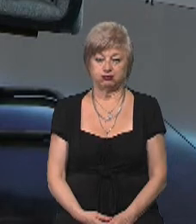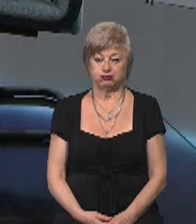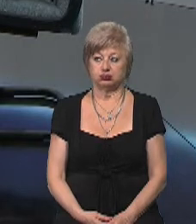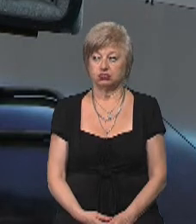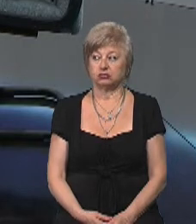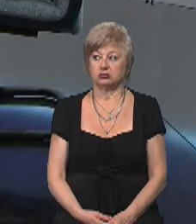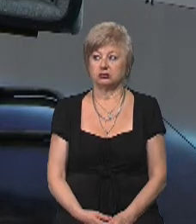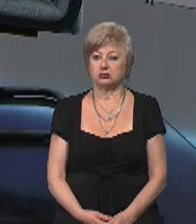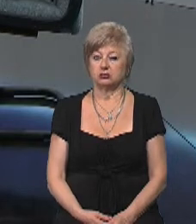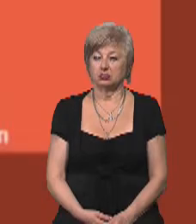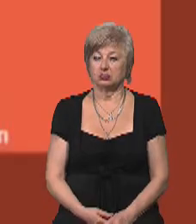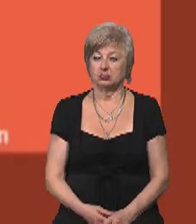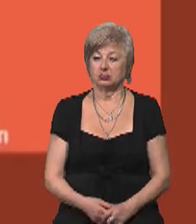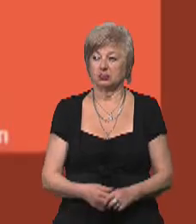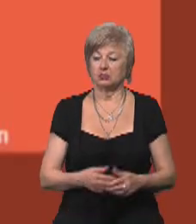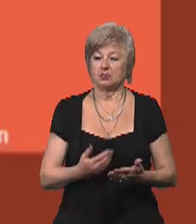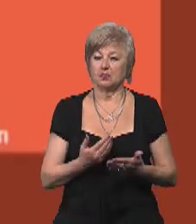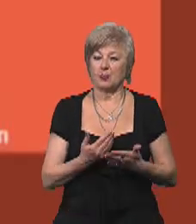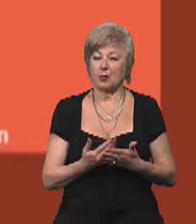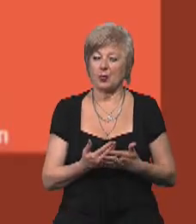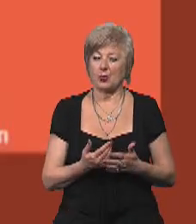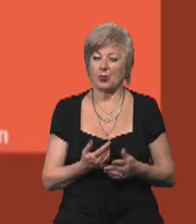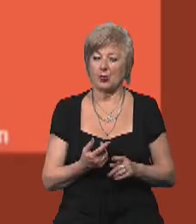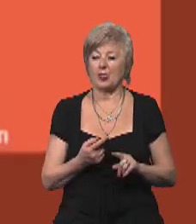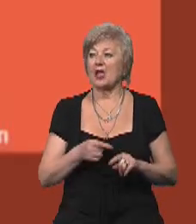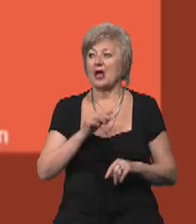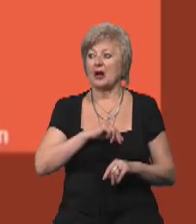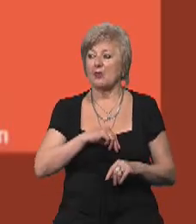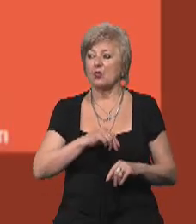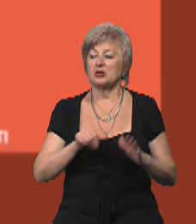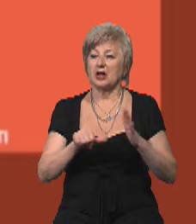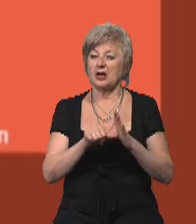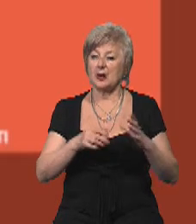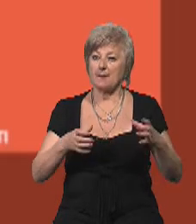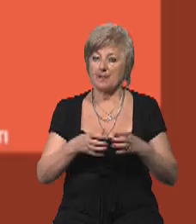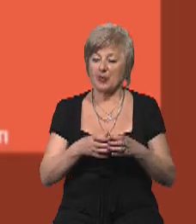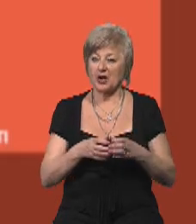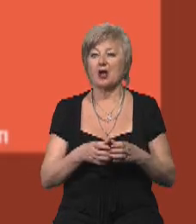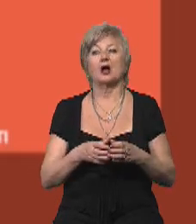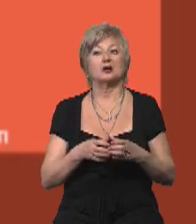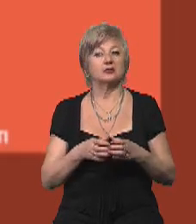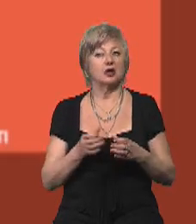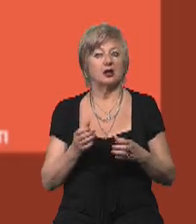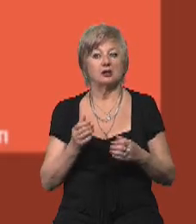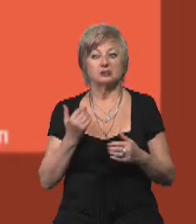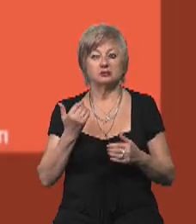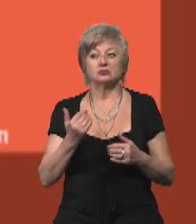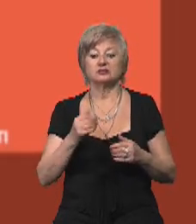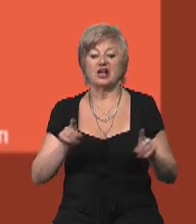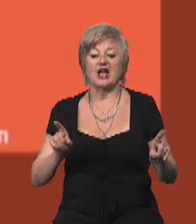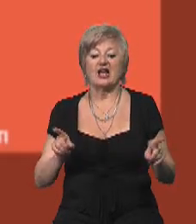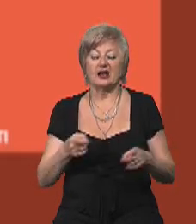На місці події працювали дві наші бригади. Одна лікарська, одна